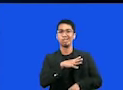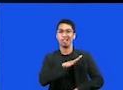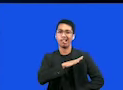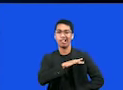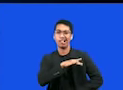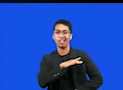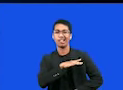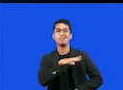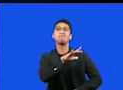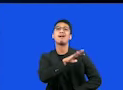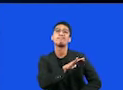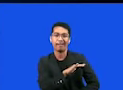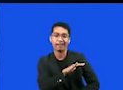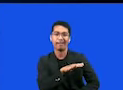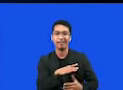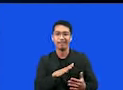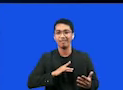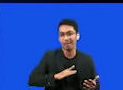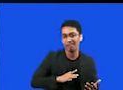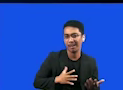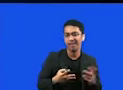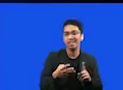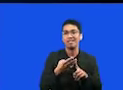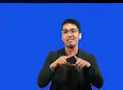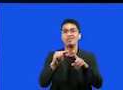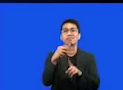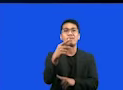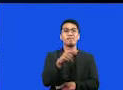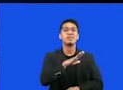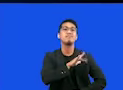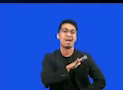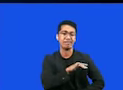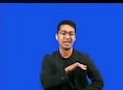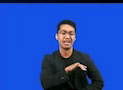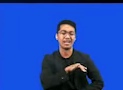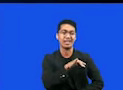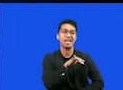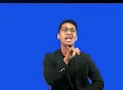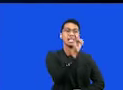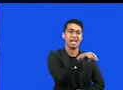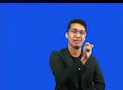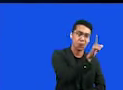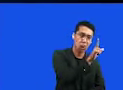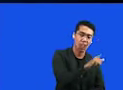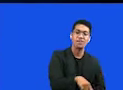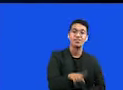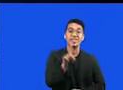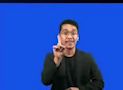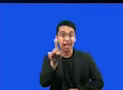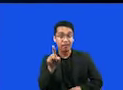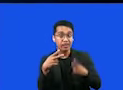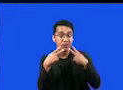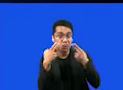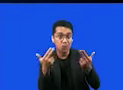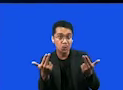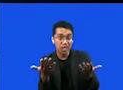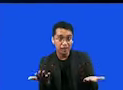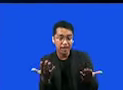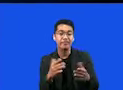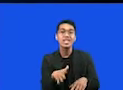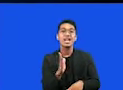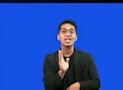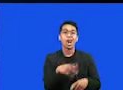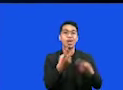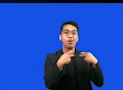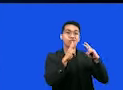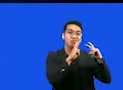baper kalau zaman sekarang nih Mas Edi betul enggak betul betul Oke jadi uniknya ini dari penelitian uniknya Jika ditinjau